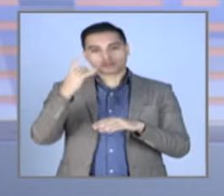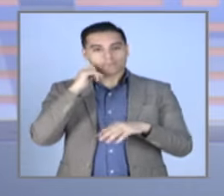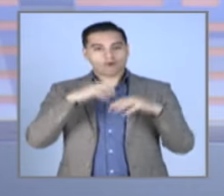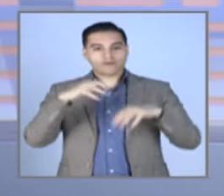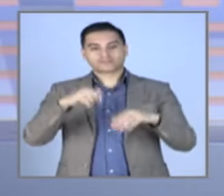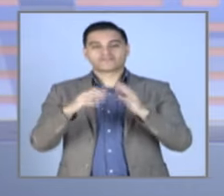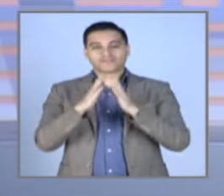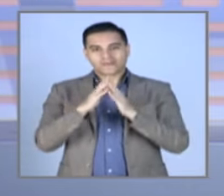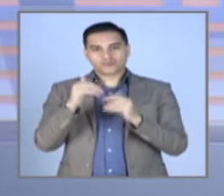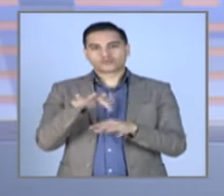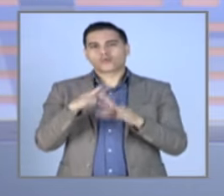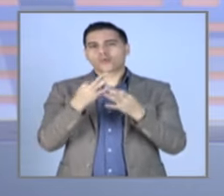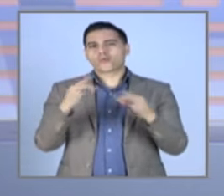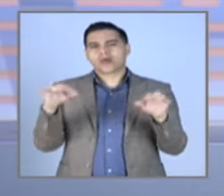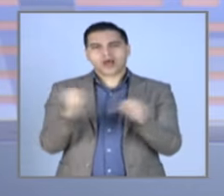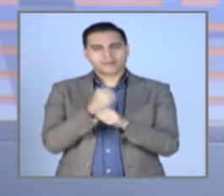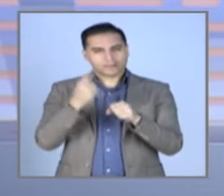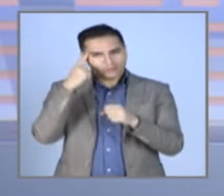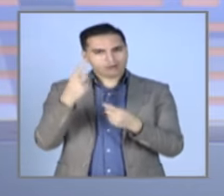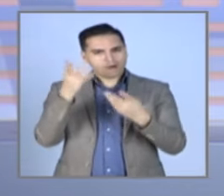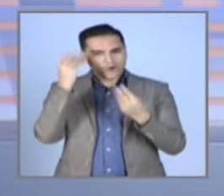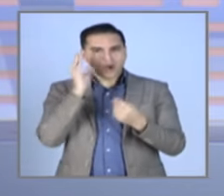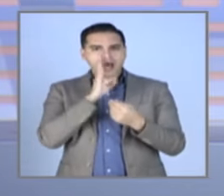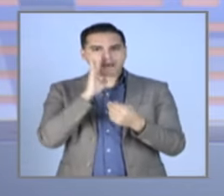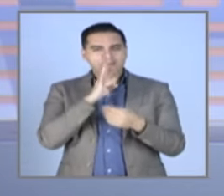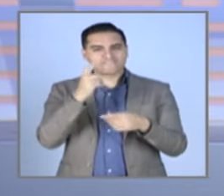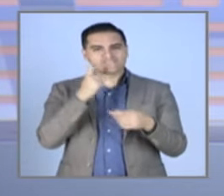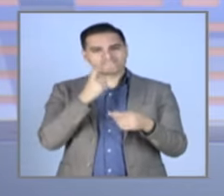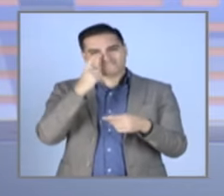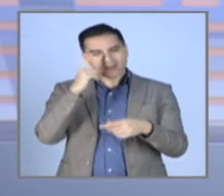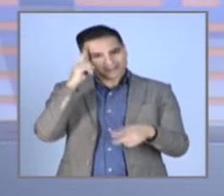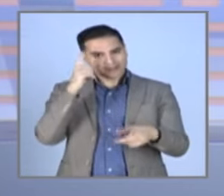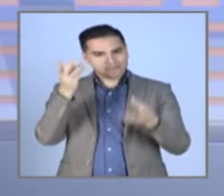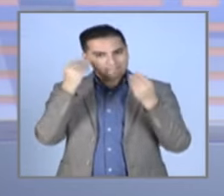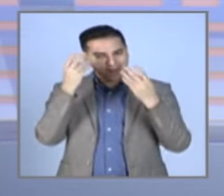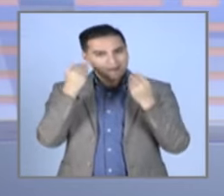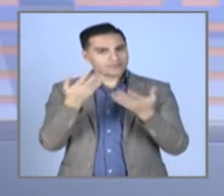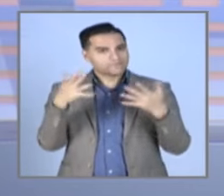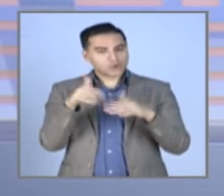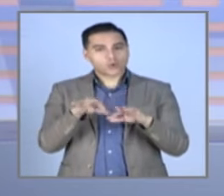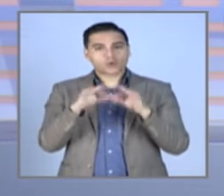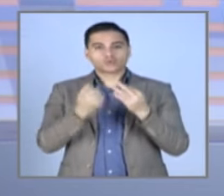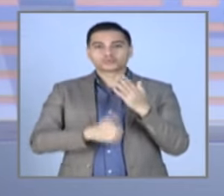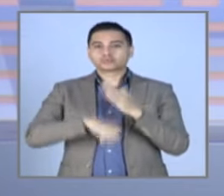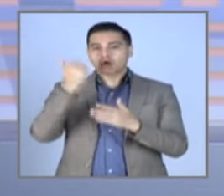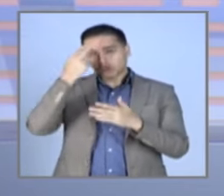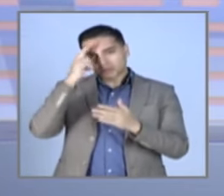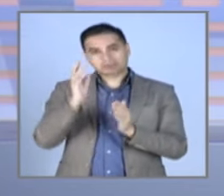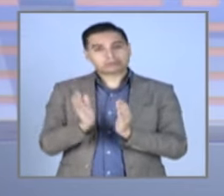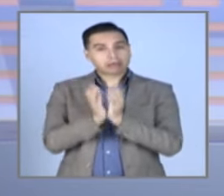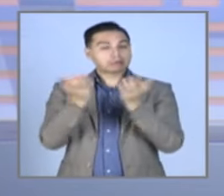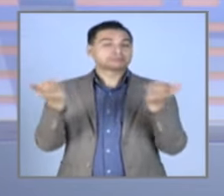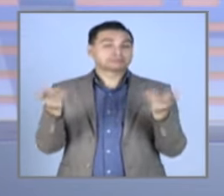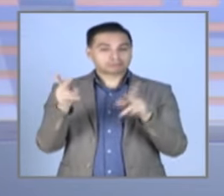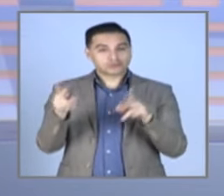مصرية في كل المجالات، ثقافة وعلم، فن ومعرفة. خلينا نشوف مين العيلة اللي هتفوز بكاس